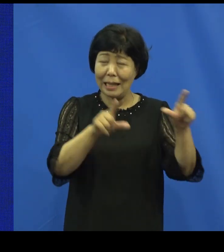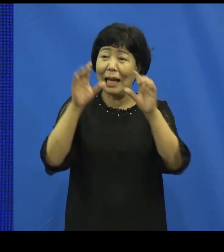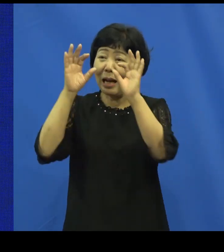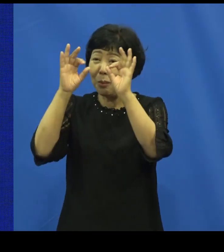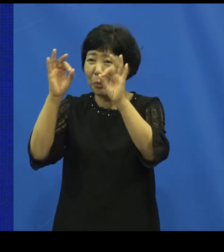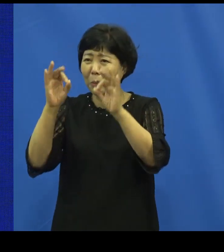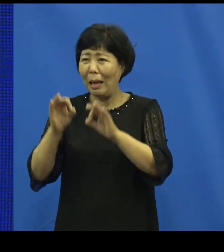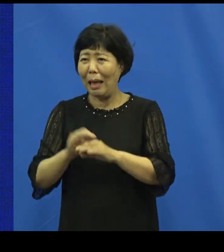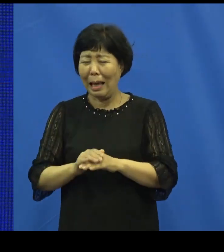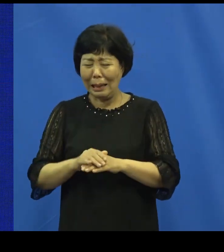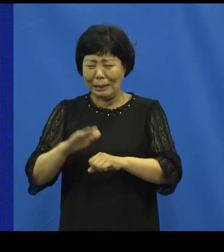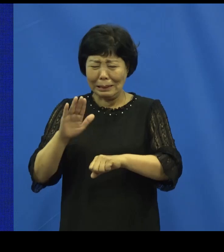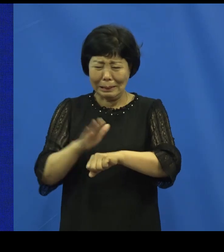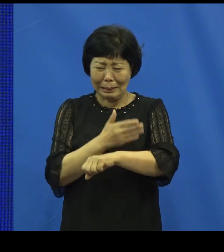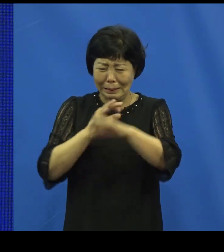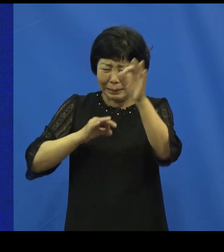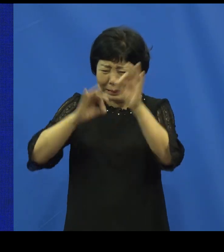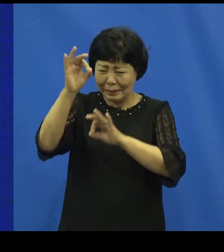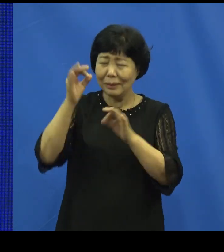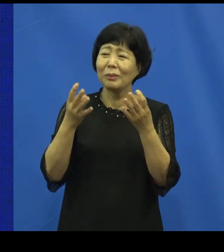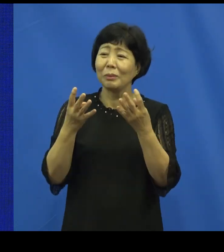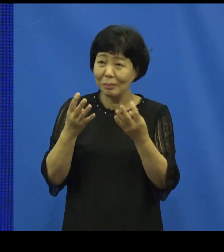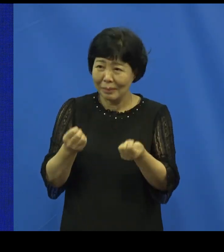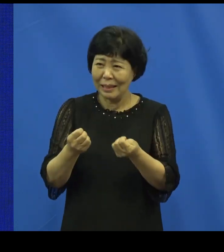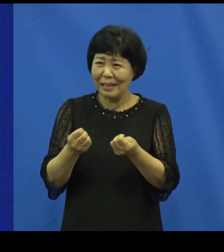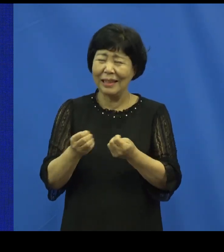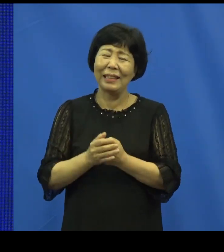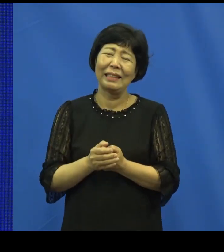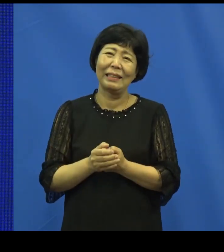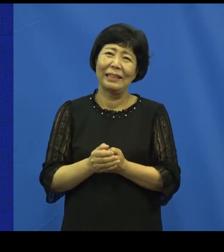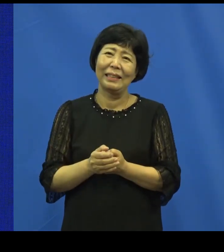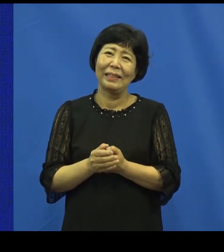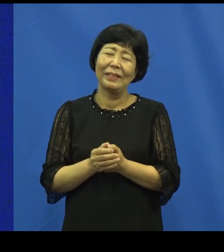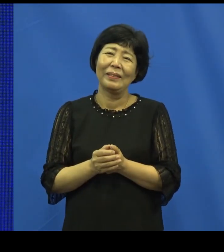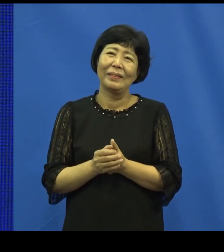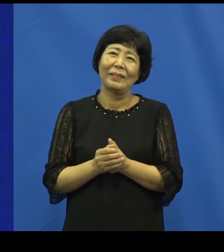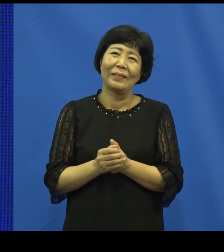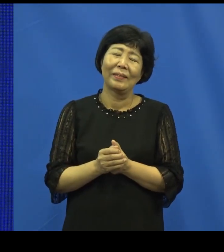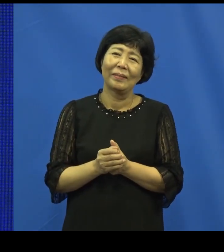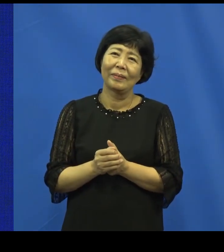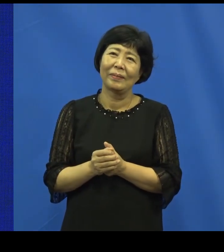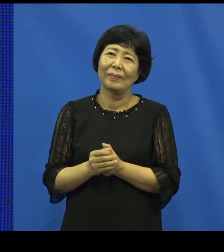이 세상 속에 살면 그냥 때가 묻어.